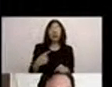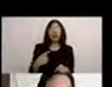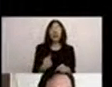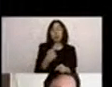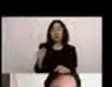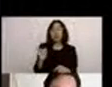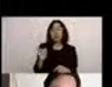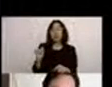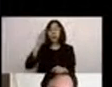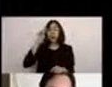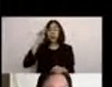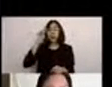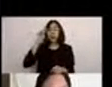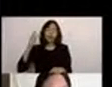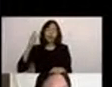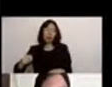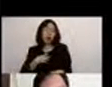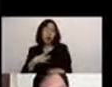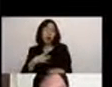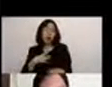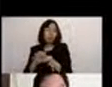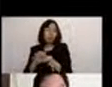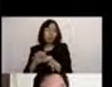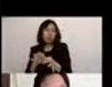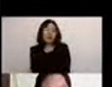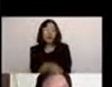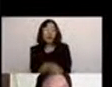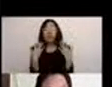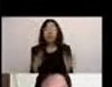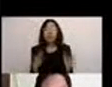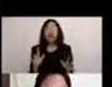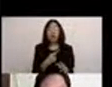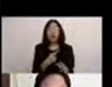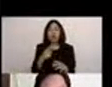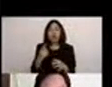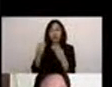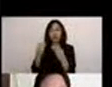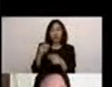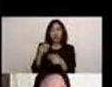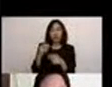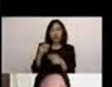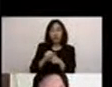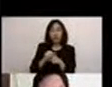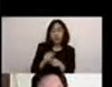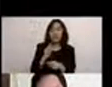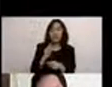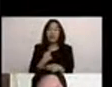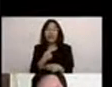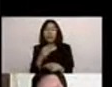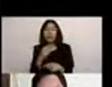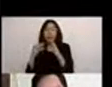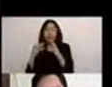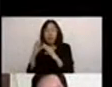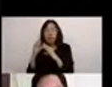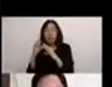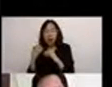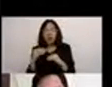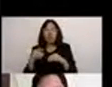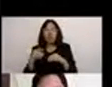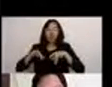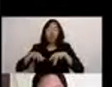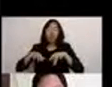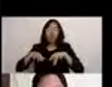pemerintah terutama Kementerian Hukum dan HAM kemarin saat penyusunan penyusunan pedoman pelatihan Jadi apa yang kita eh bahas